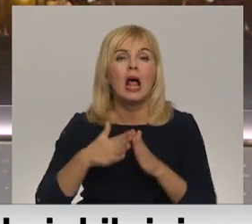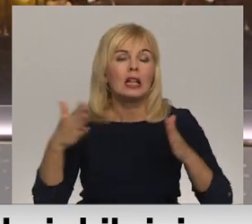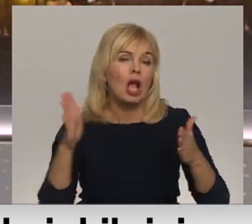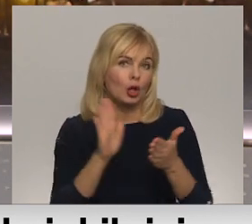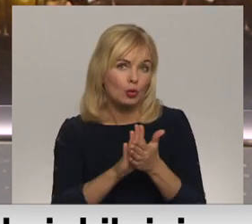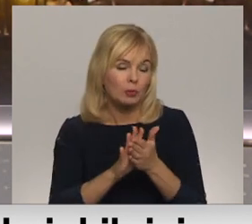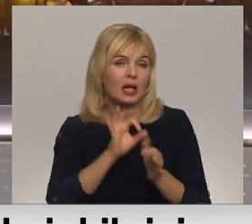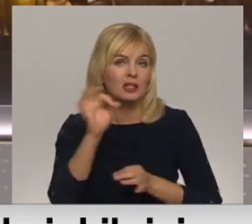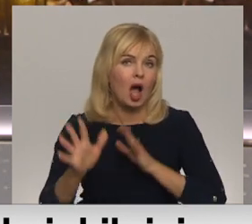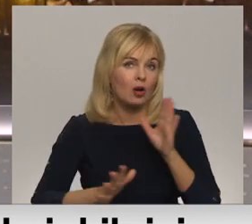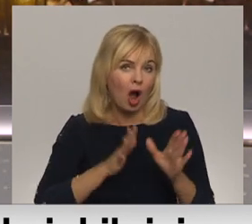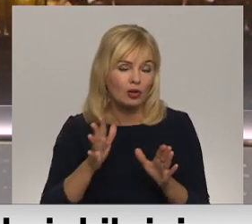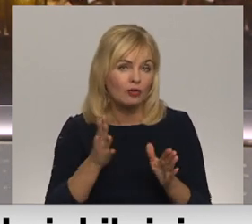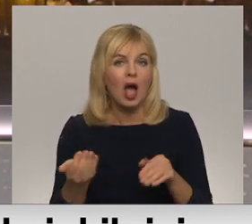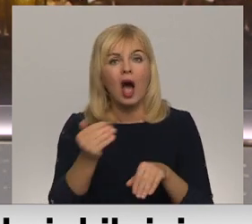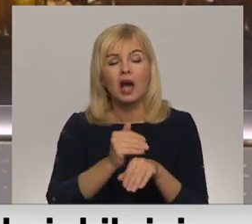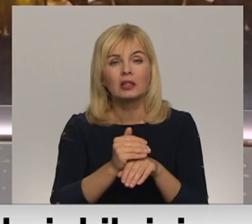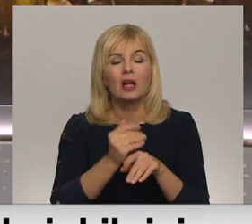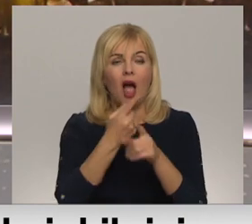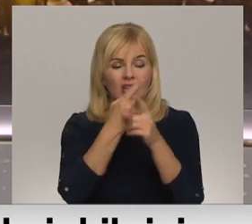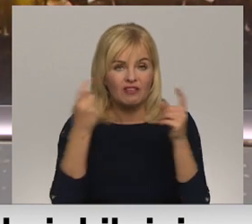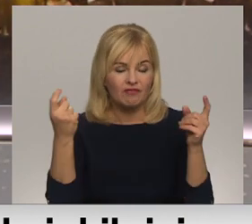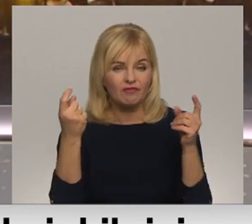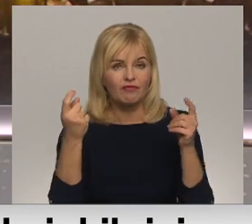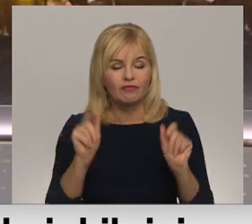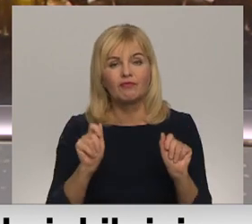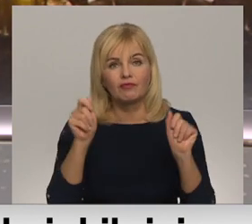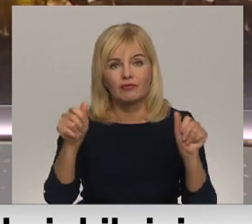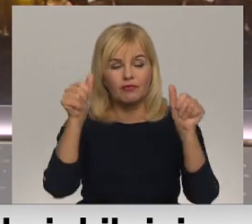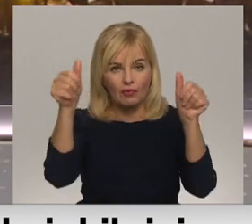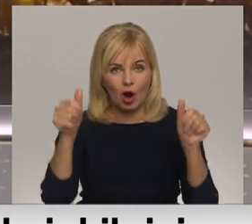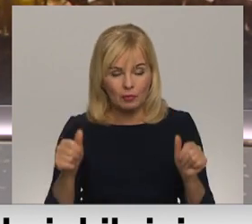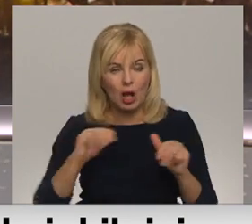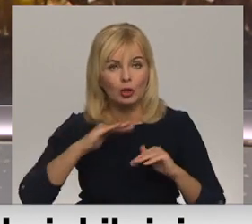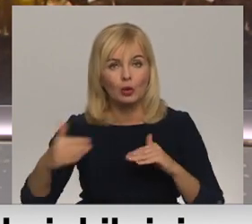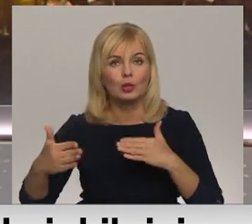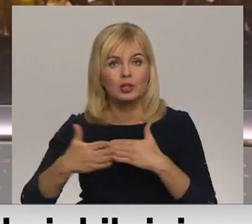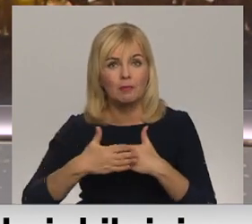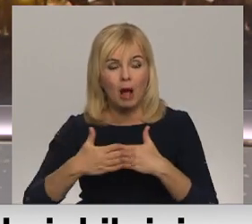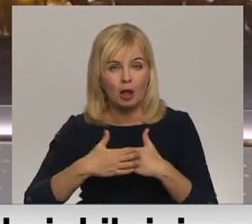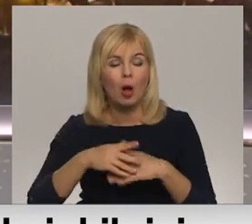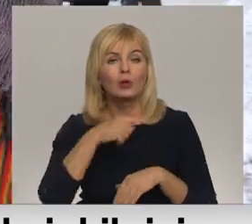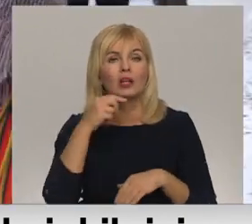sācis gatavoties, atklājot informatīvo stendu jūras malā un apsverot ideju par piemiņas namu Valdemāra pilī.